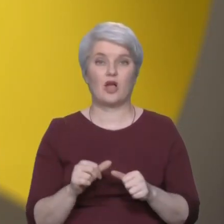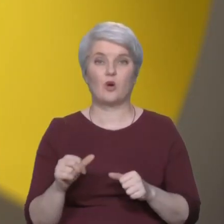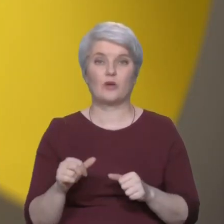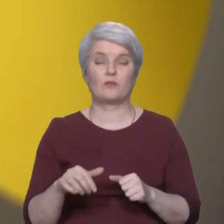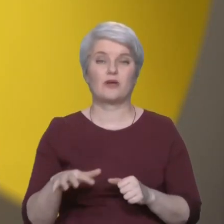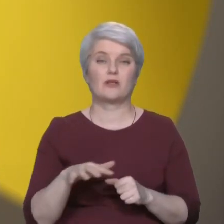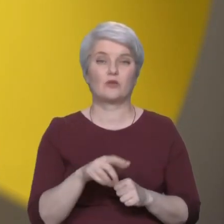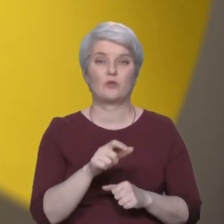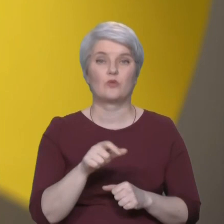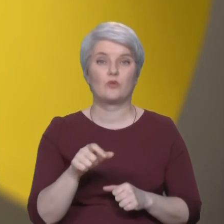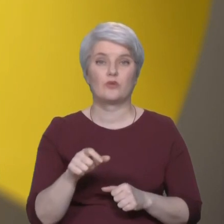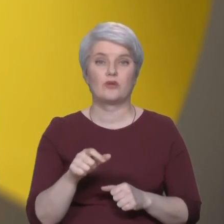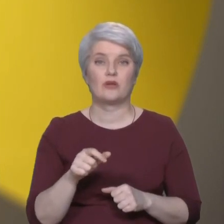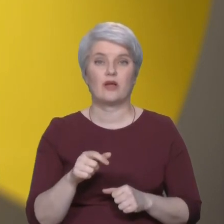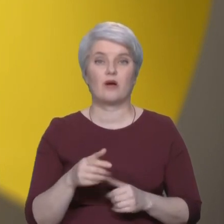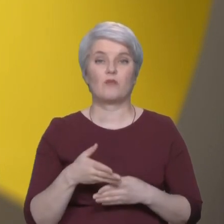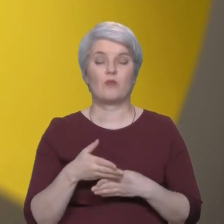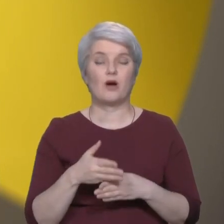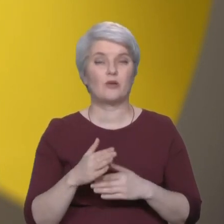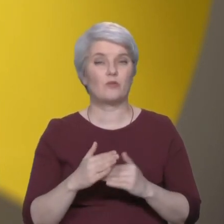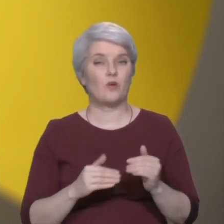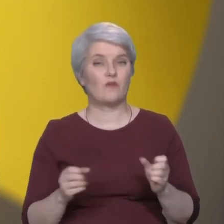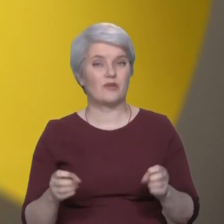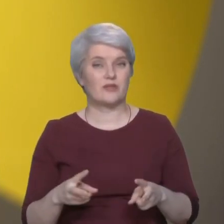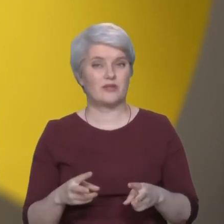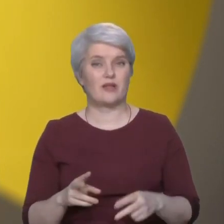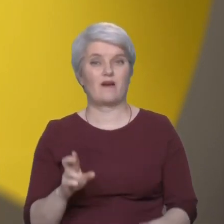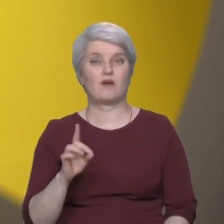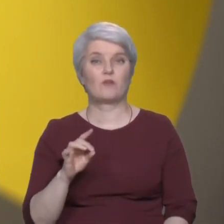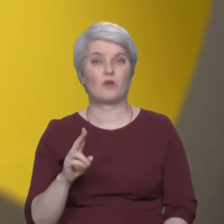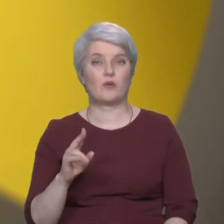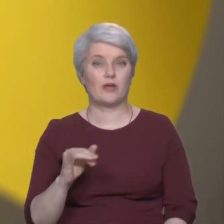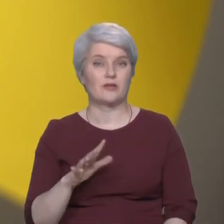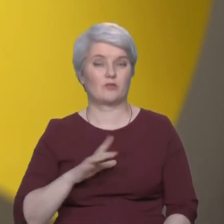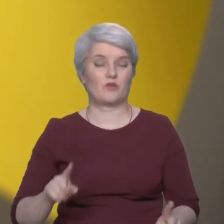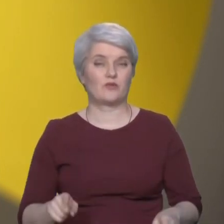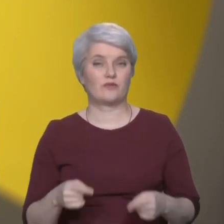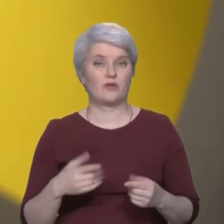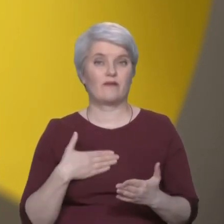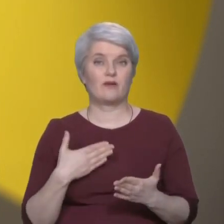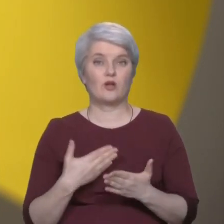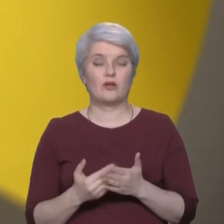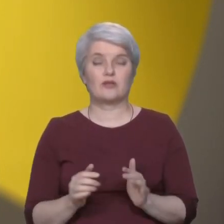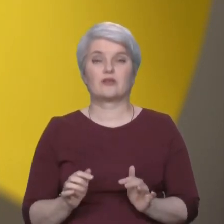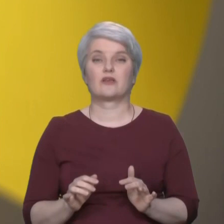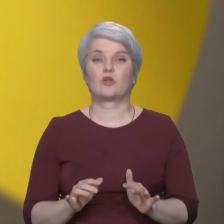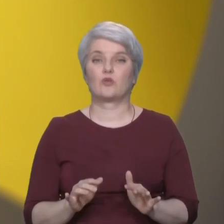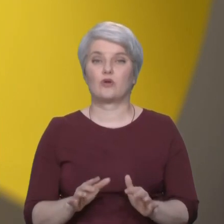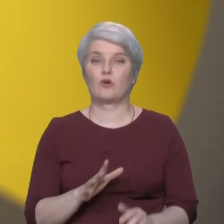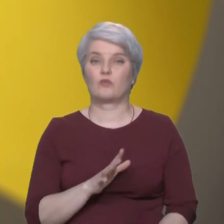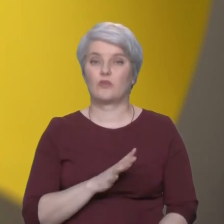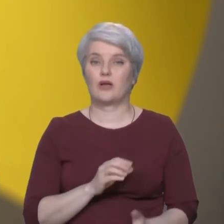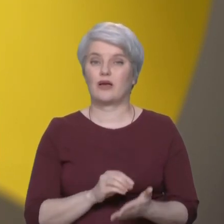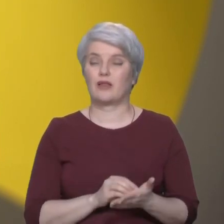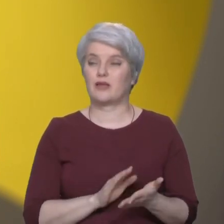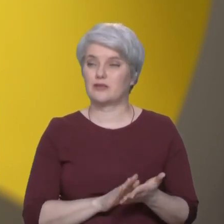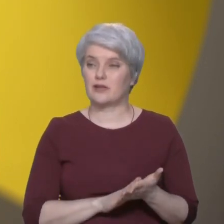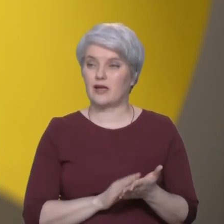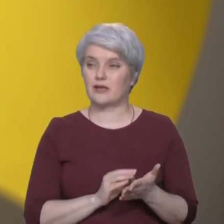професійно. І саме в Бородянці був створений такий, знаєте, волонтерський рух. Відбувалася